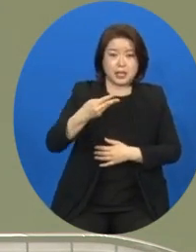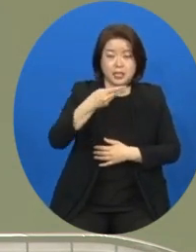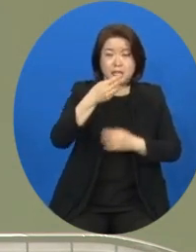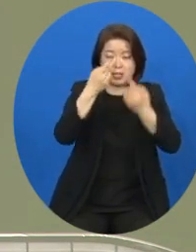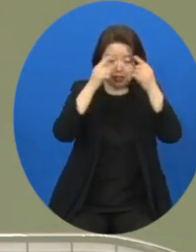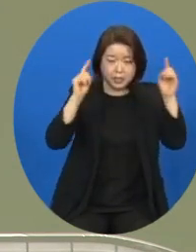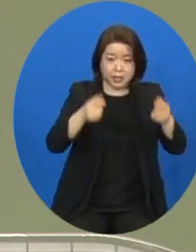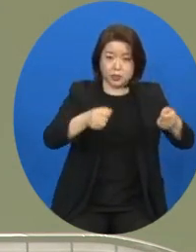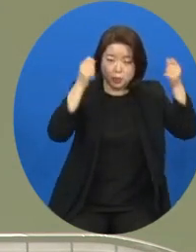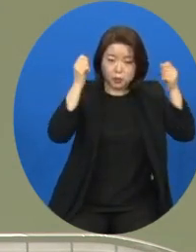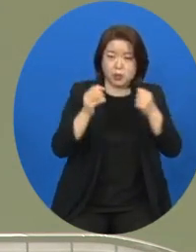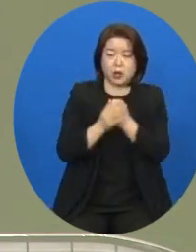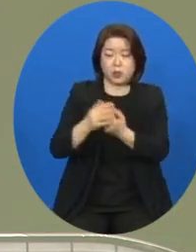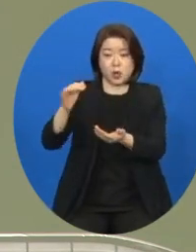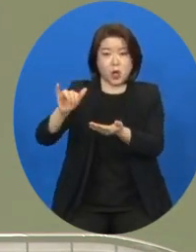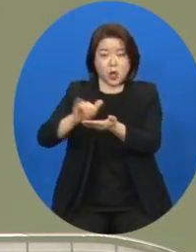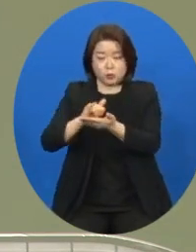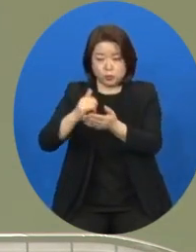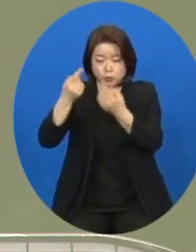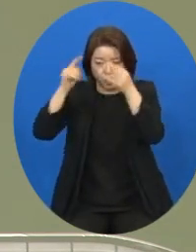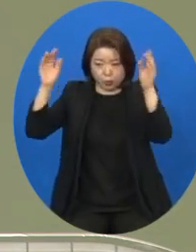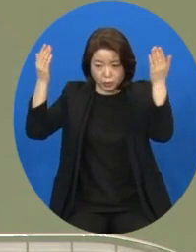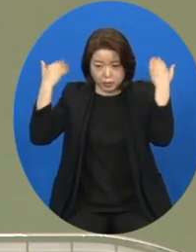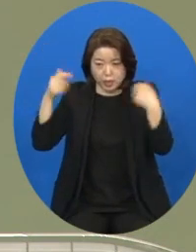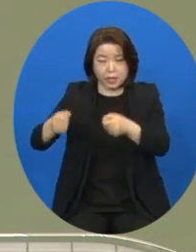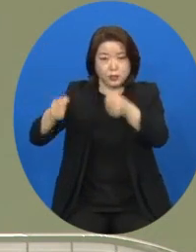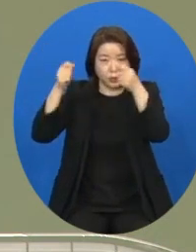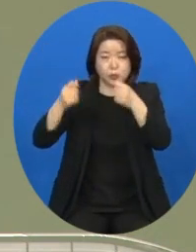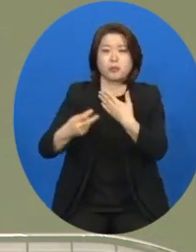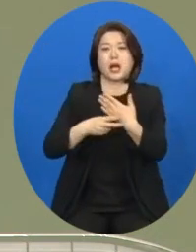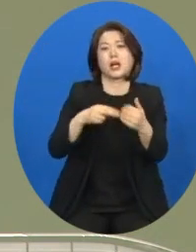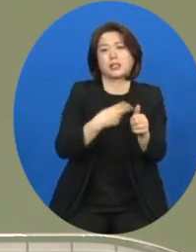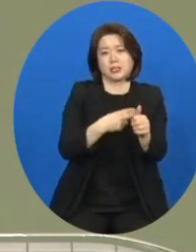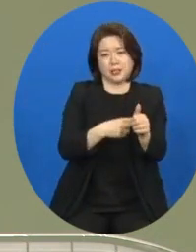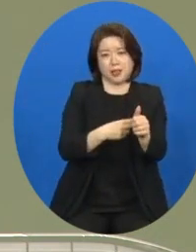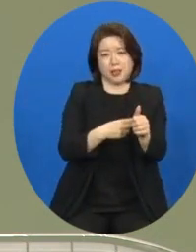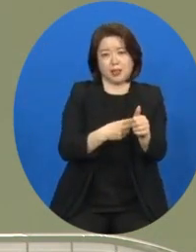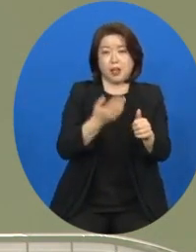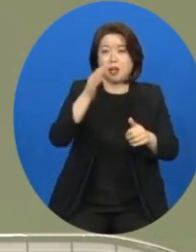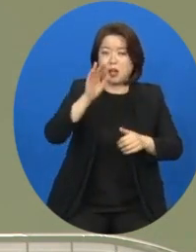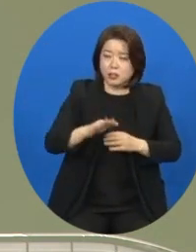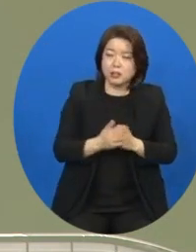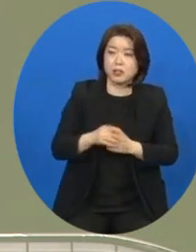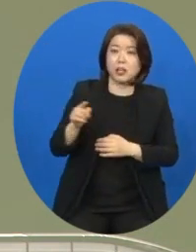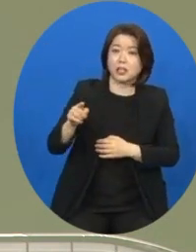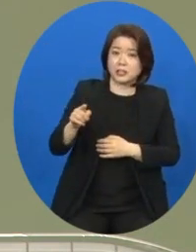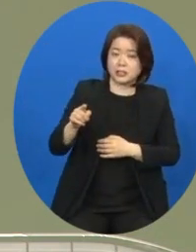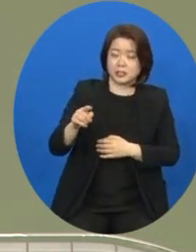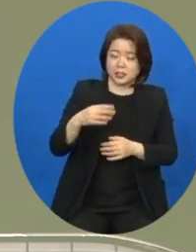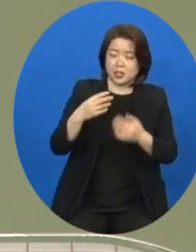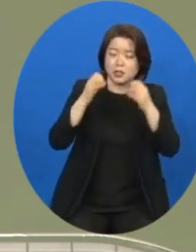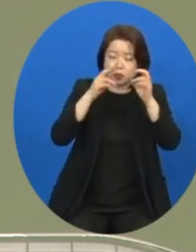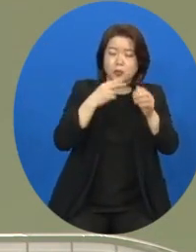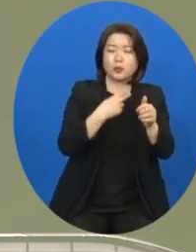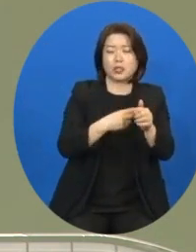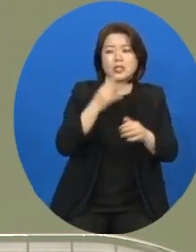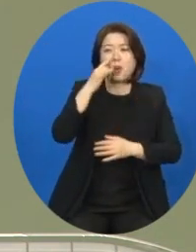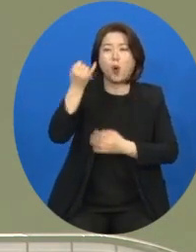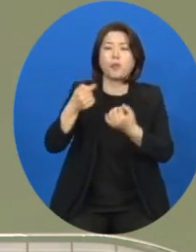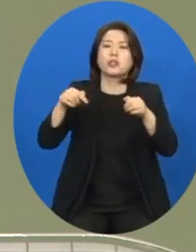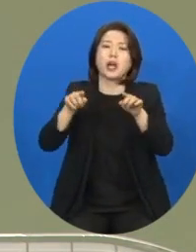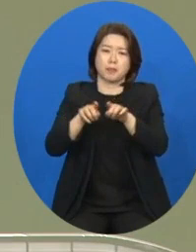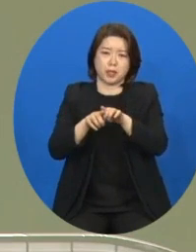나오고 의사였어요. 근데 그분이 어머니 스크랜턴 여사와 함께 한국 그 가난하고